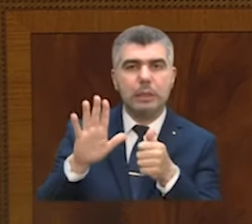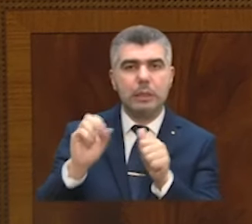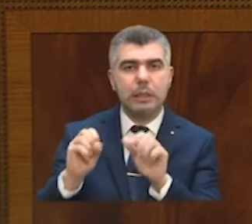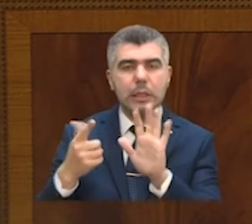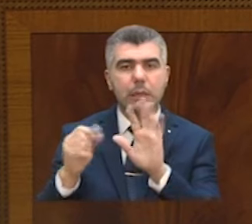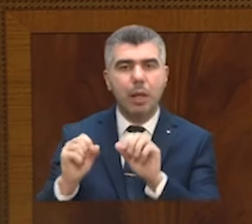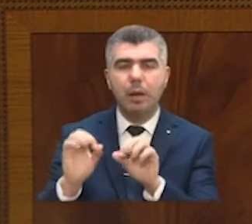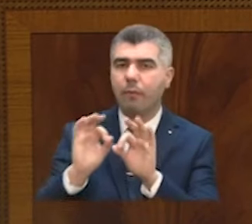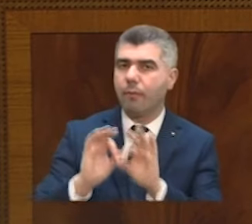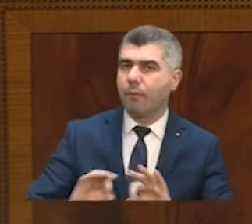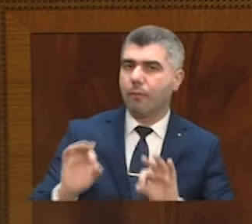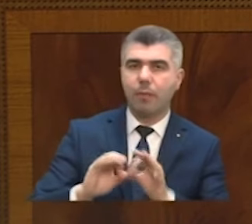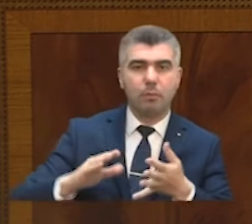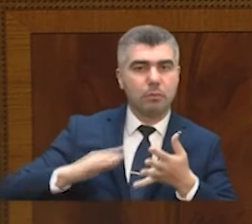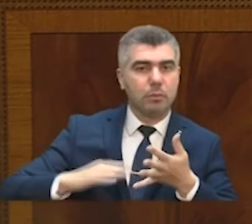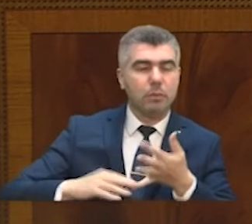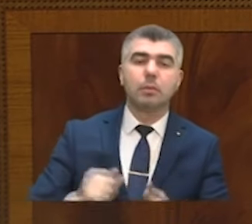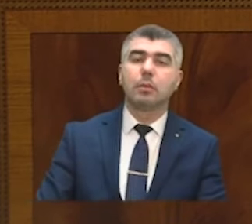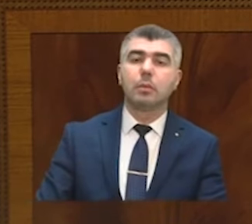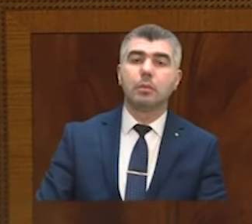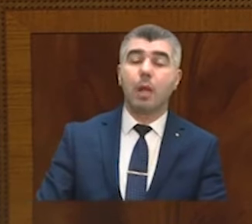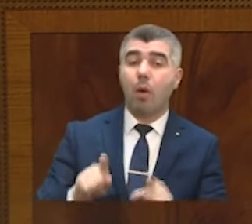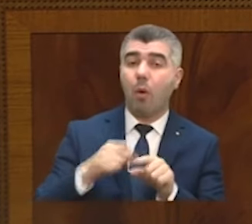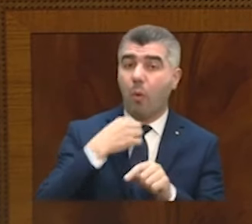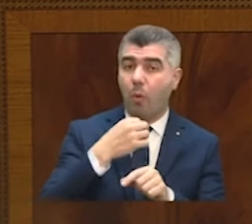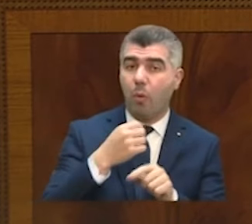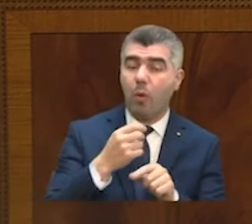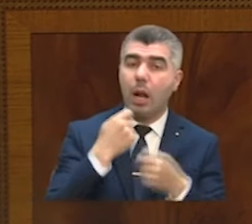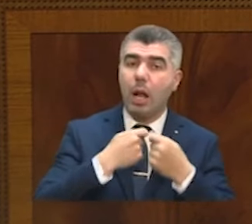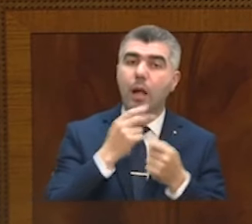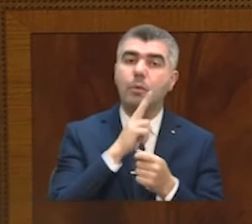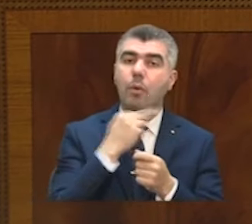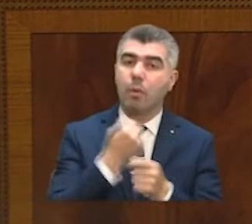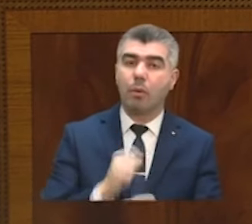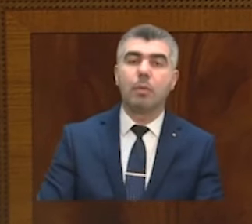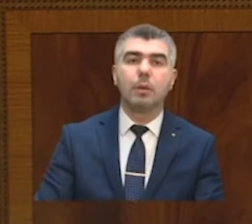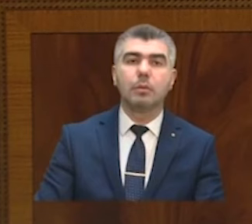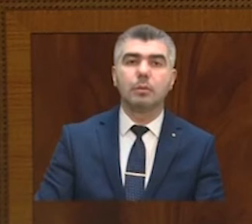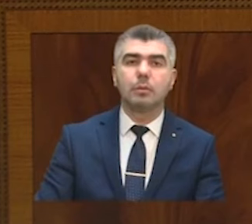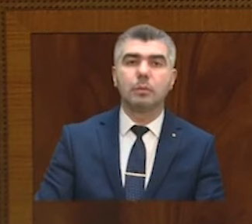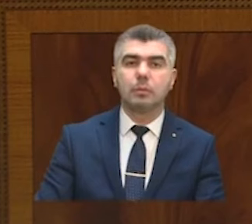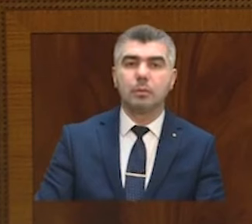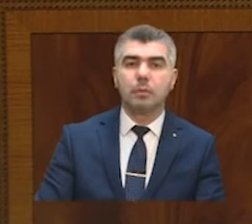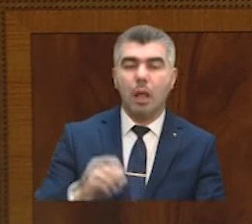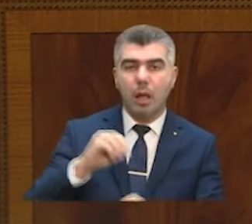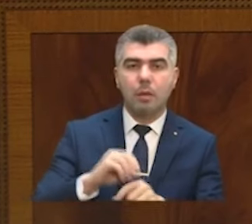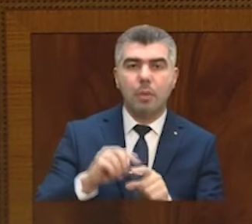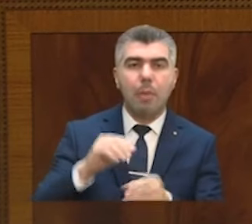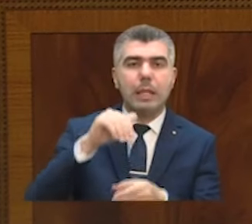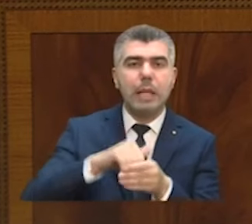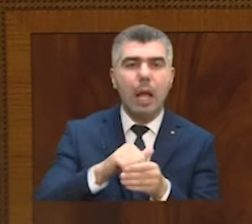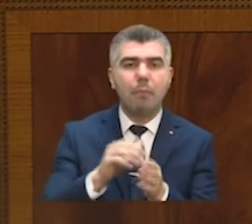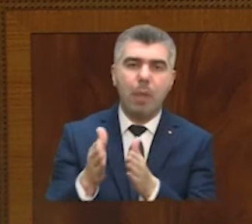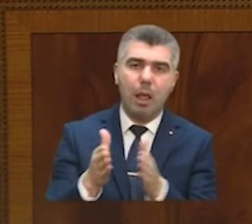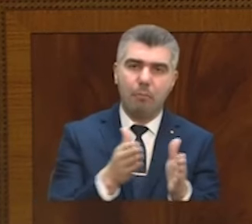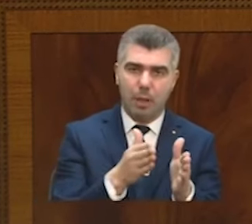في آخر المصاف. تعهدتم كذلك السيد رئيس الحكومة بأن في الحملات الانتخابية